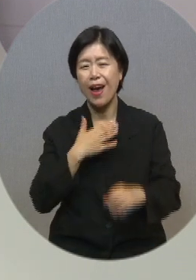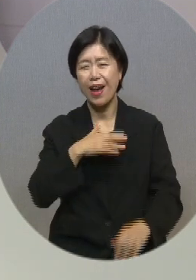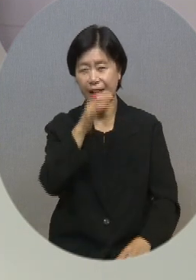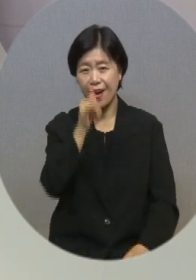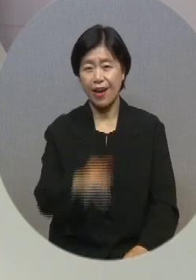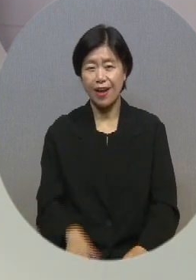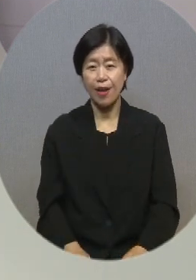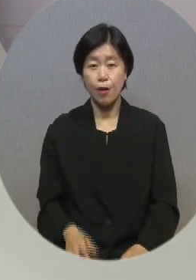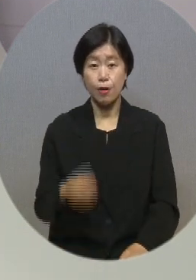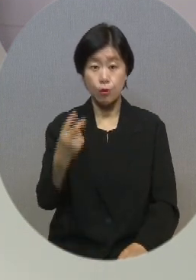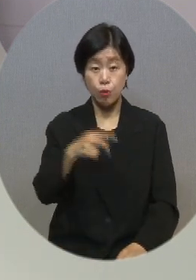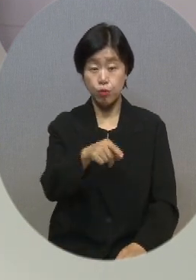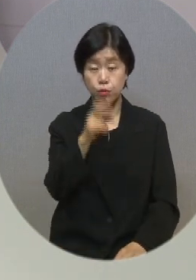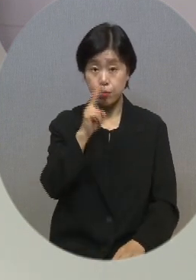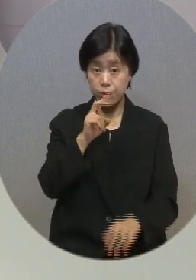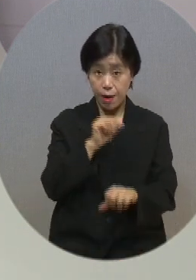아주